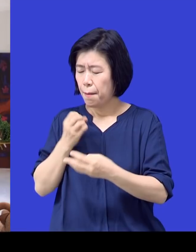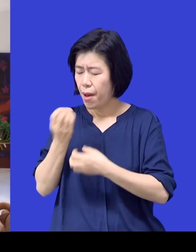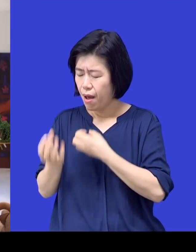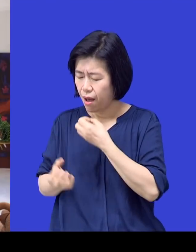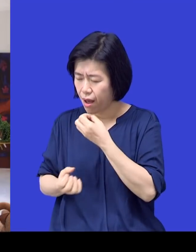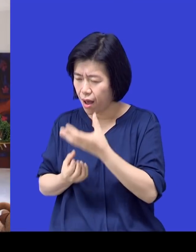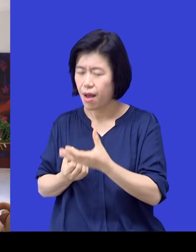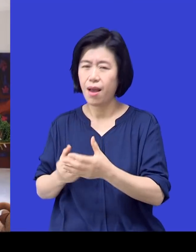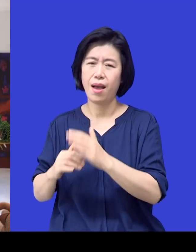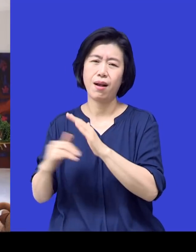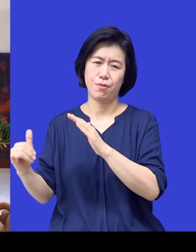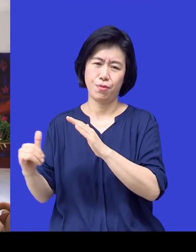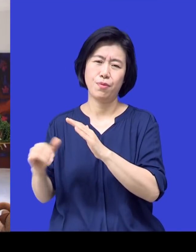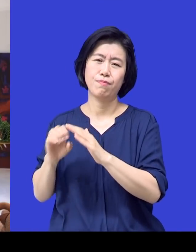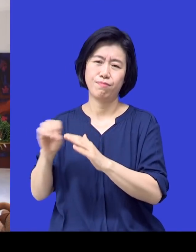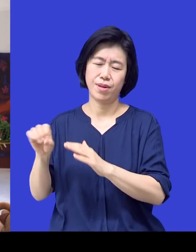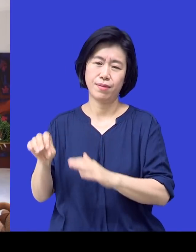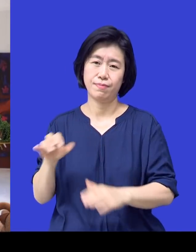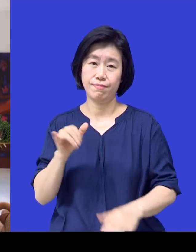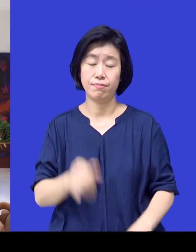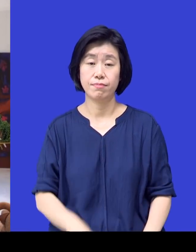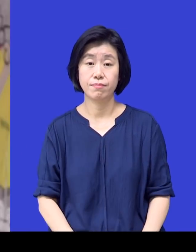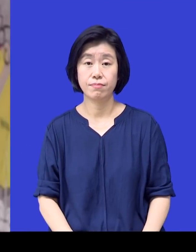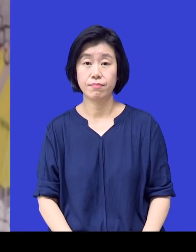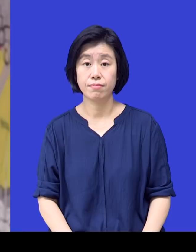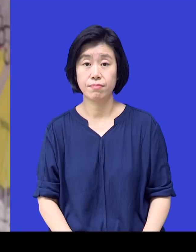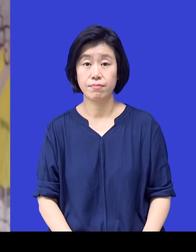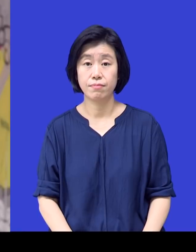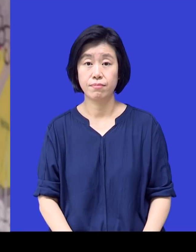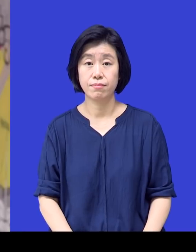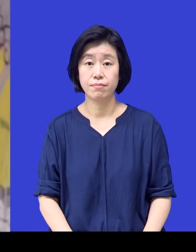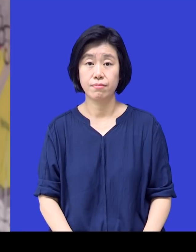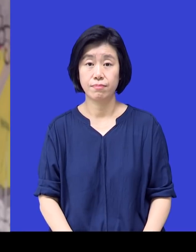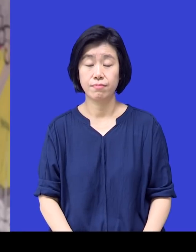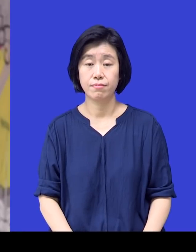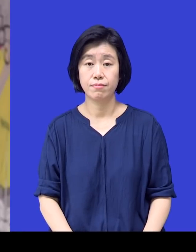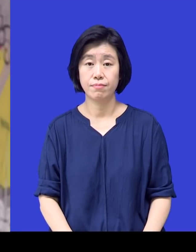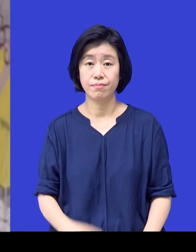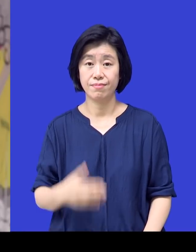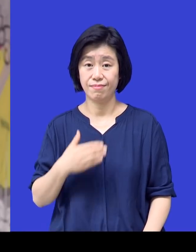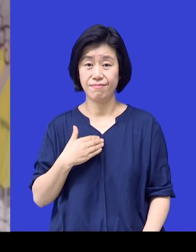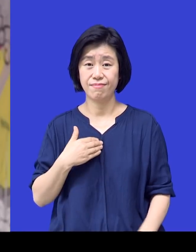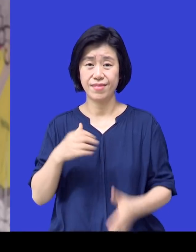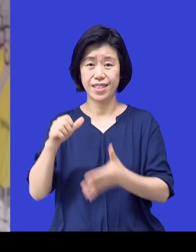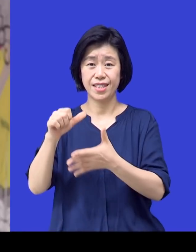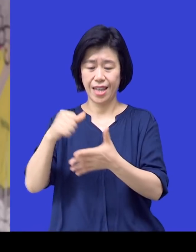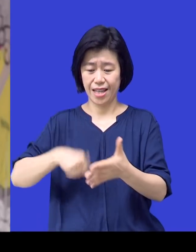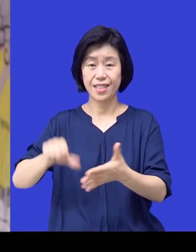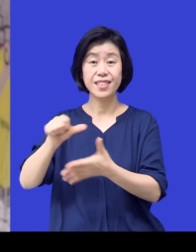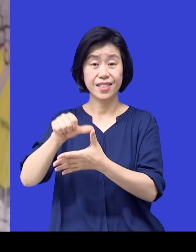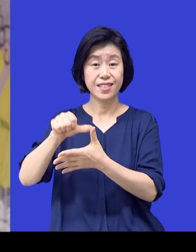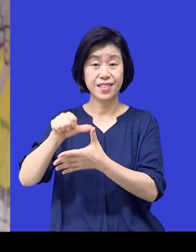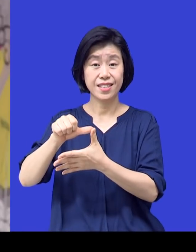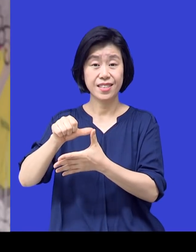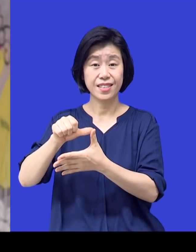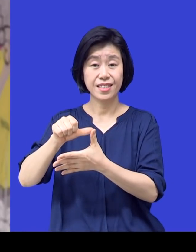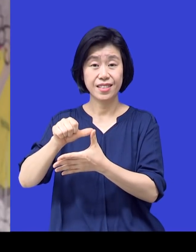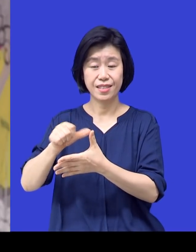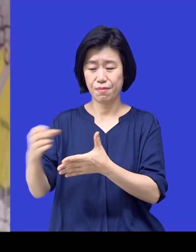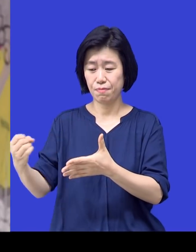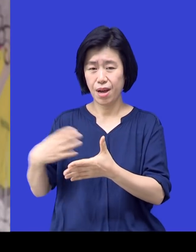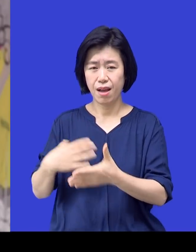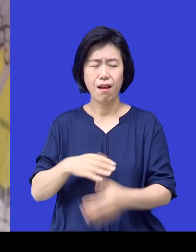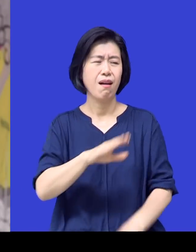해요. 뭐가 그렇게 후회스러워. 우리 큰애 같은 경우는 아빠 괜찮아. 이제 더 안 해도